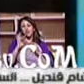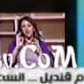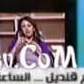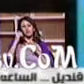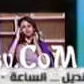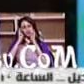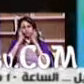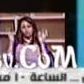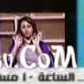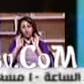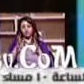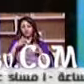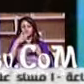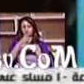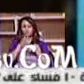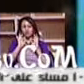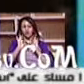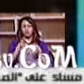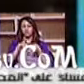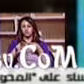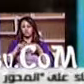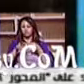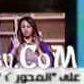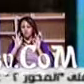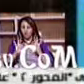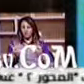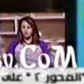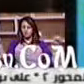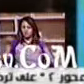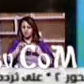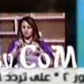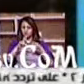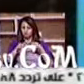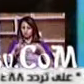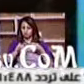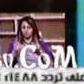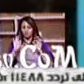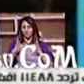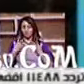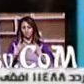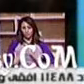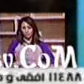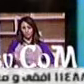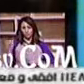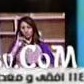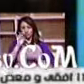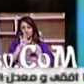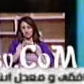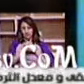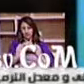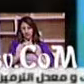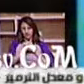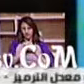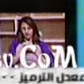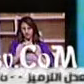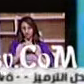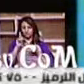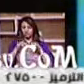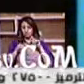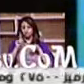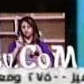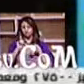والنخبه والصفوه يقدروا ان هم يبقى ليهم كلمه نهائيه هي كلمه السلام بين الجميع اللا عنف